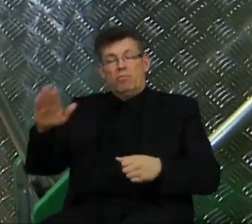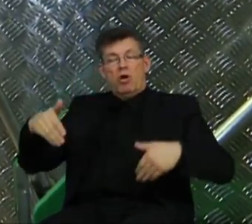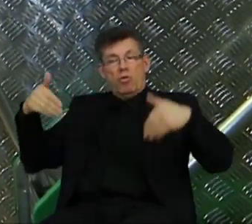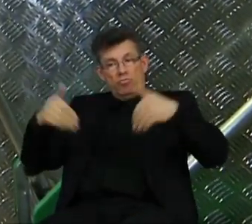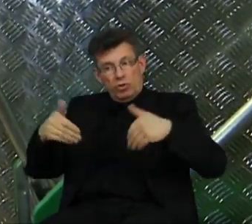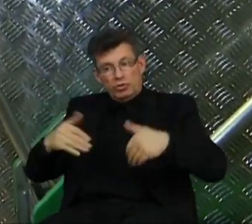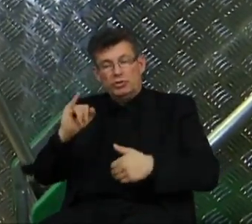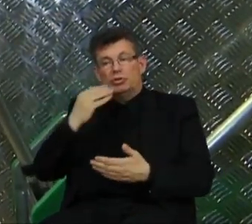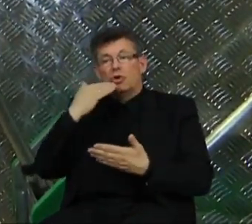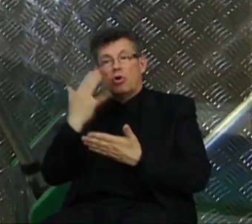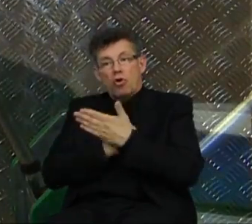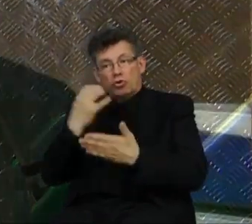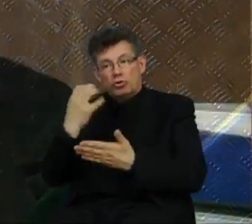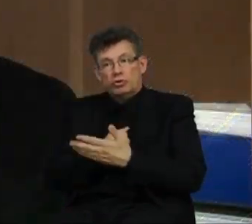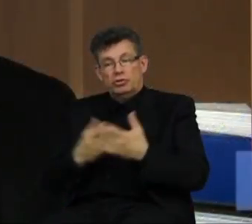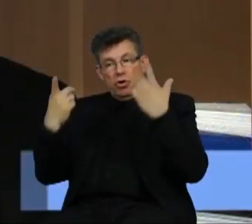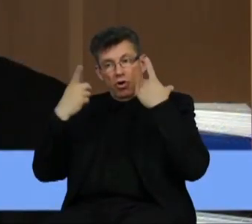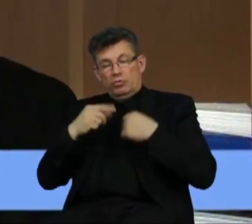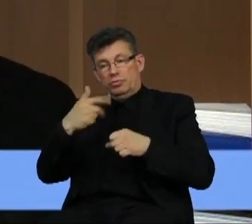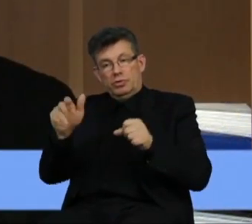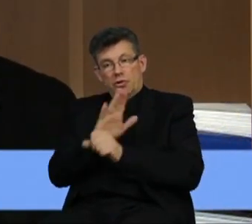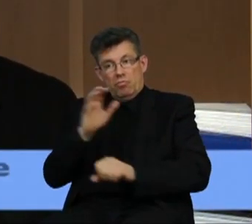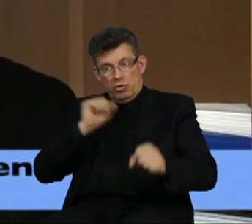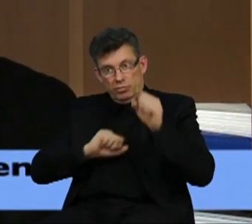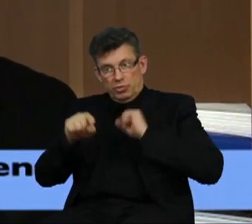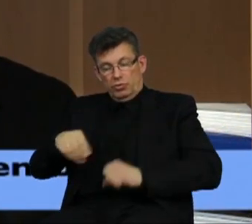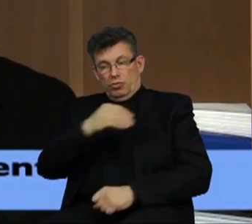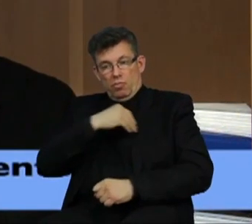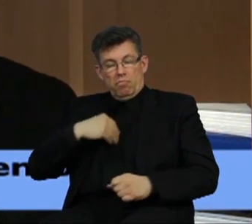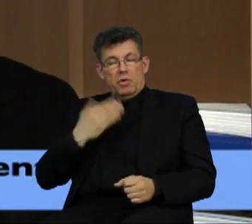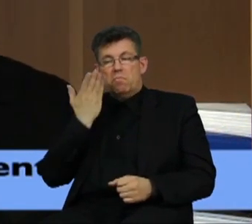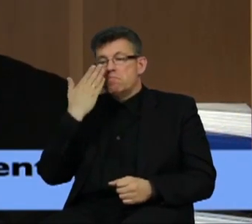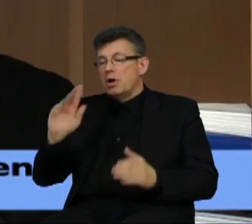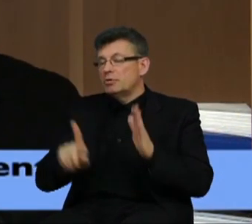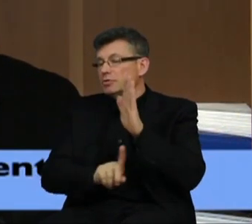z zatrudniania osób z niepełnosprawnościami tutaj w Polsce bardzo wzrosła.